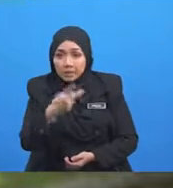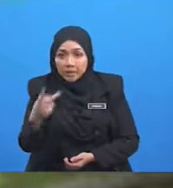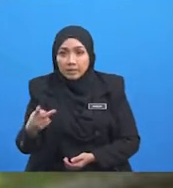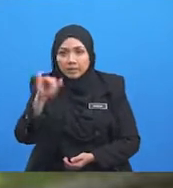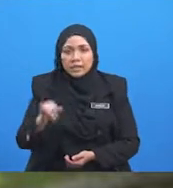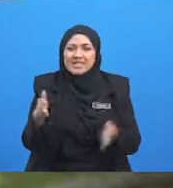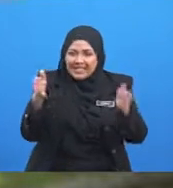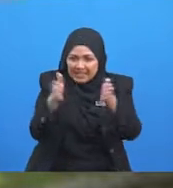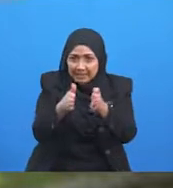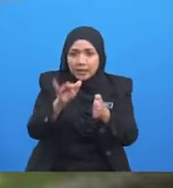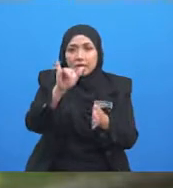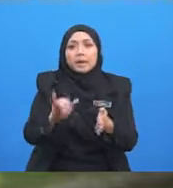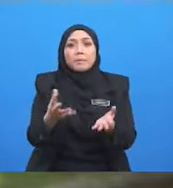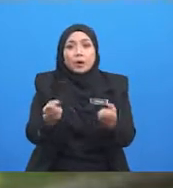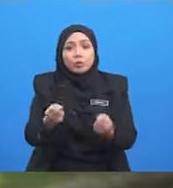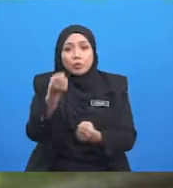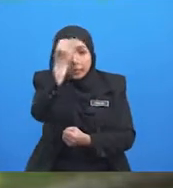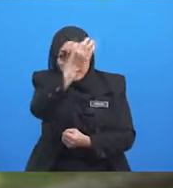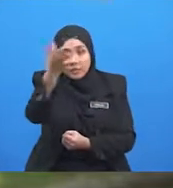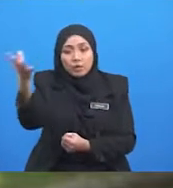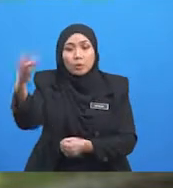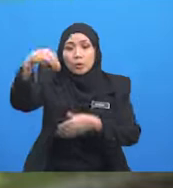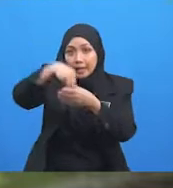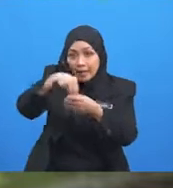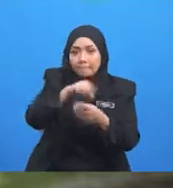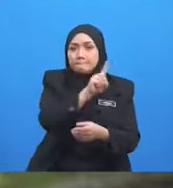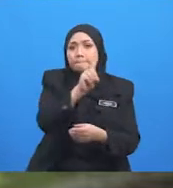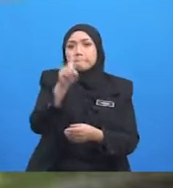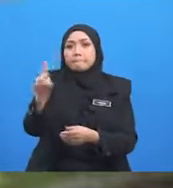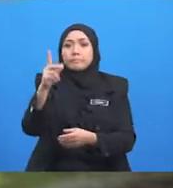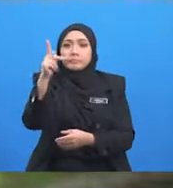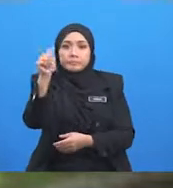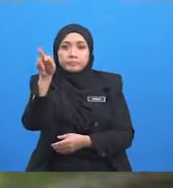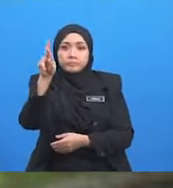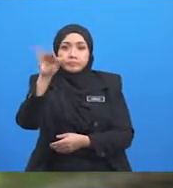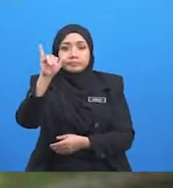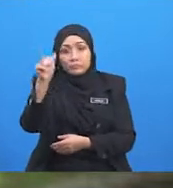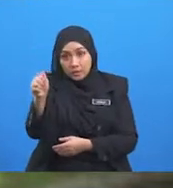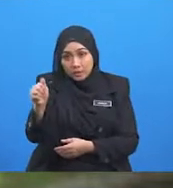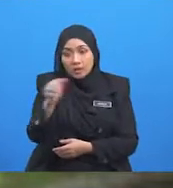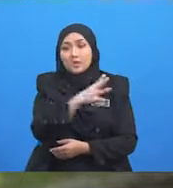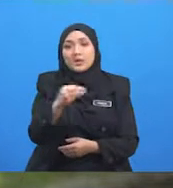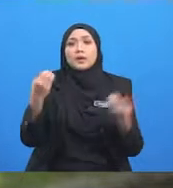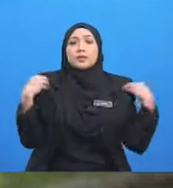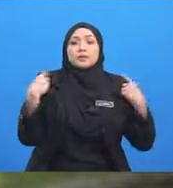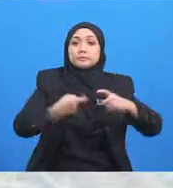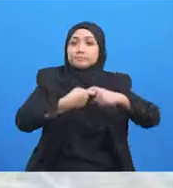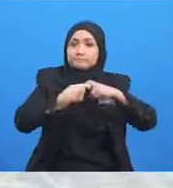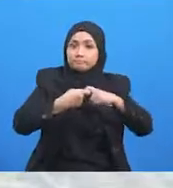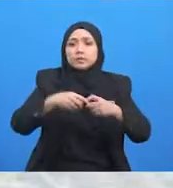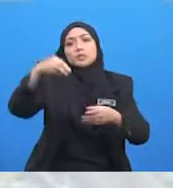perkara kecil yang hendak diperkatakan dalam sesebuah karya dan mempunyai kaitan dengan